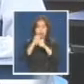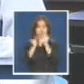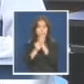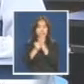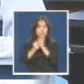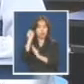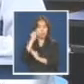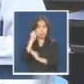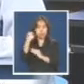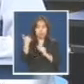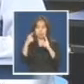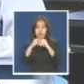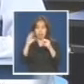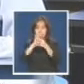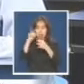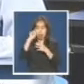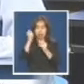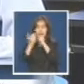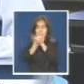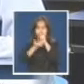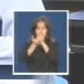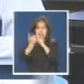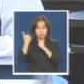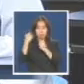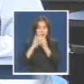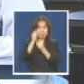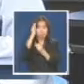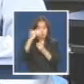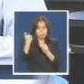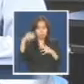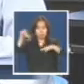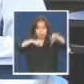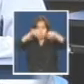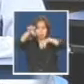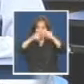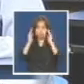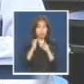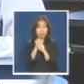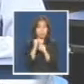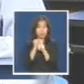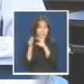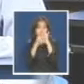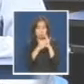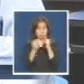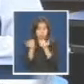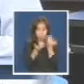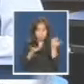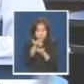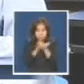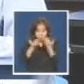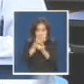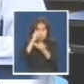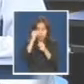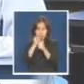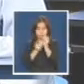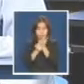เรื่องของยาเสพติดนี้ในสัปดาห์ที่จะถึงนี้ก็จะได้เชิญทุกหน่วยงานที่เกี่ยวข้องนะครับมาดูว่าเราจะทำอะไรเพิ่มเติมได้อีกนะครับในการ